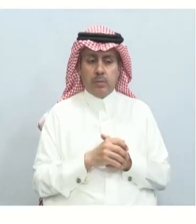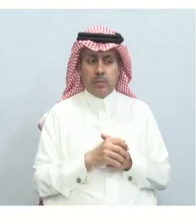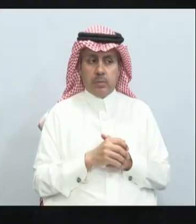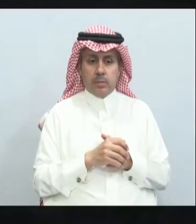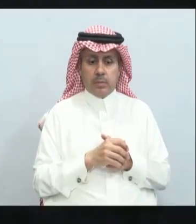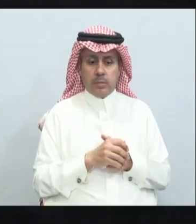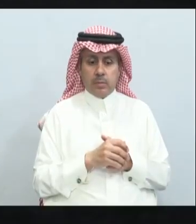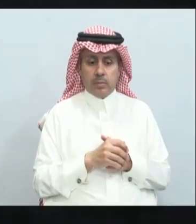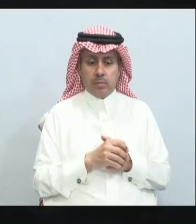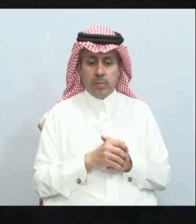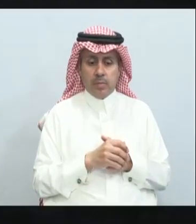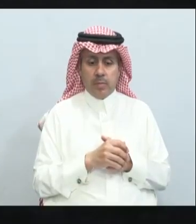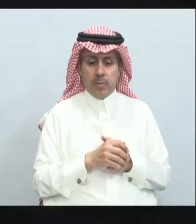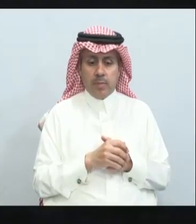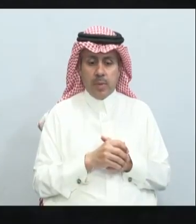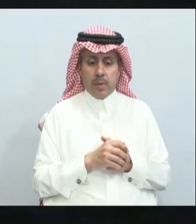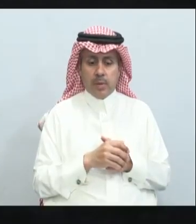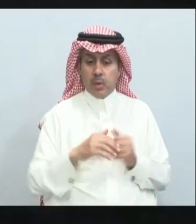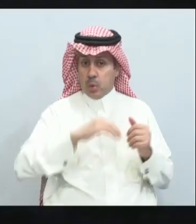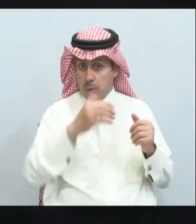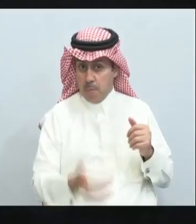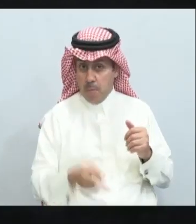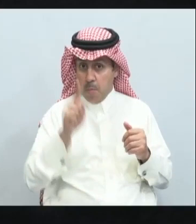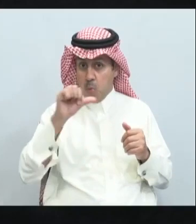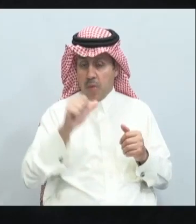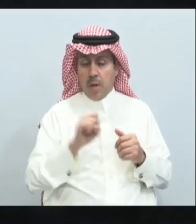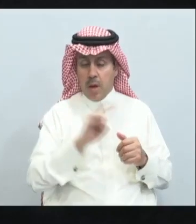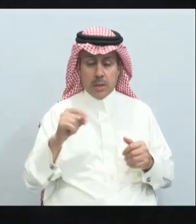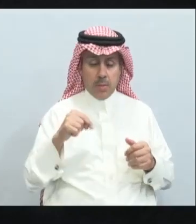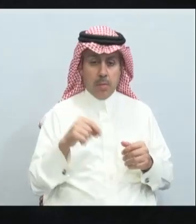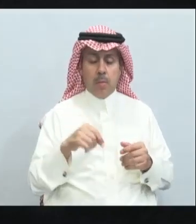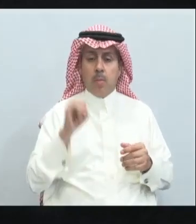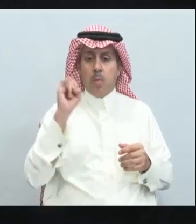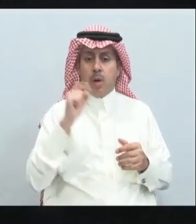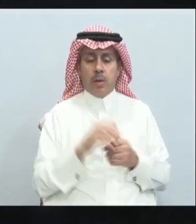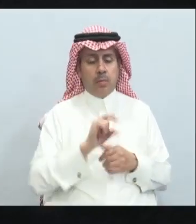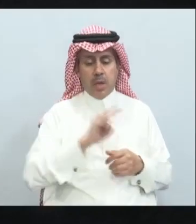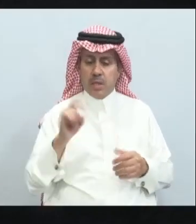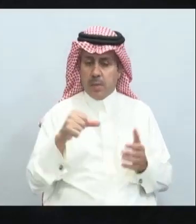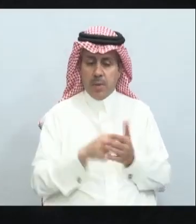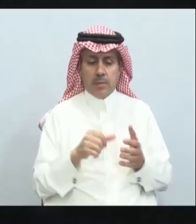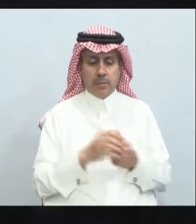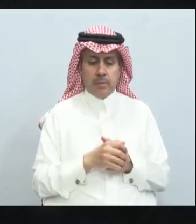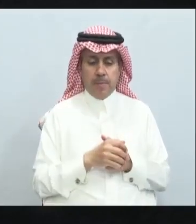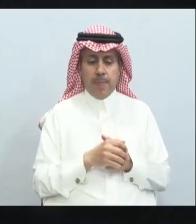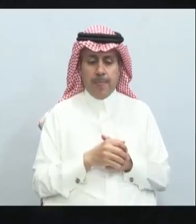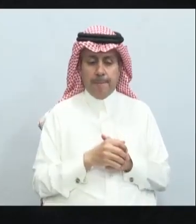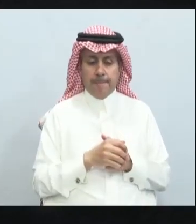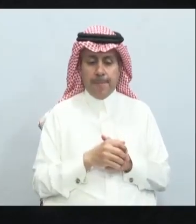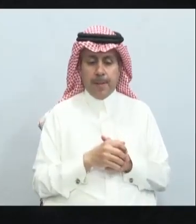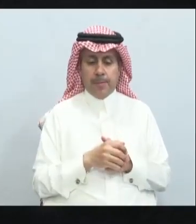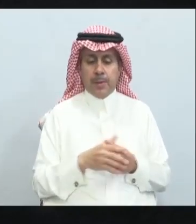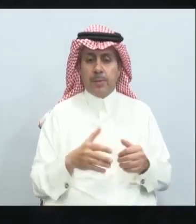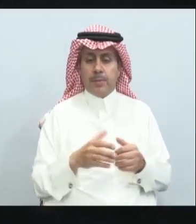لانه زرع فيها بويضه ملقحه ليست من زوجها وليست